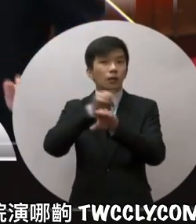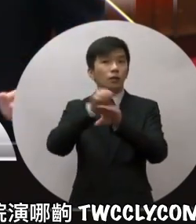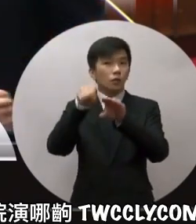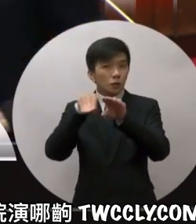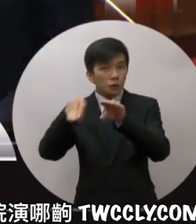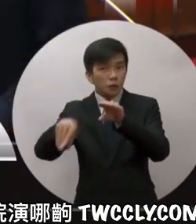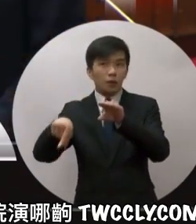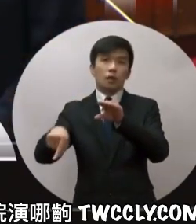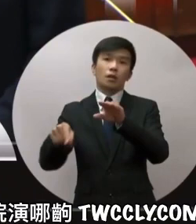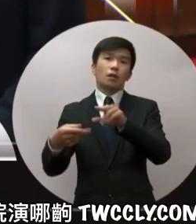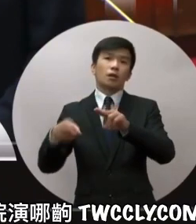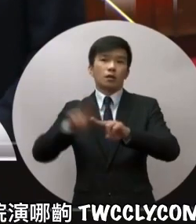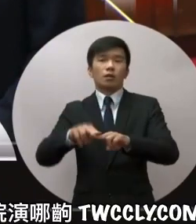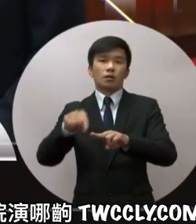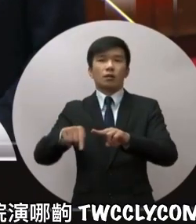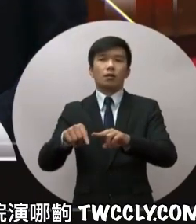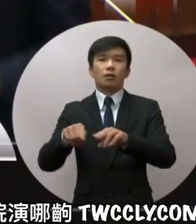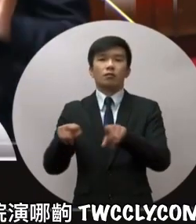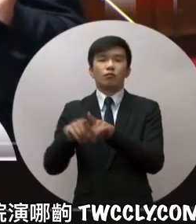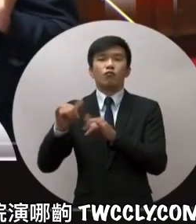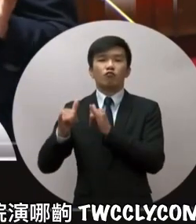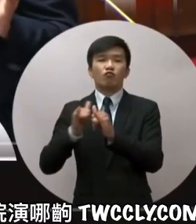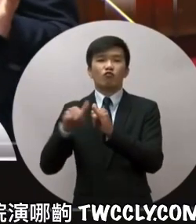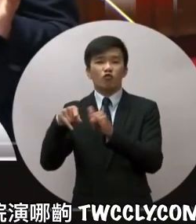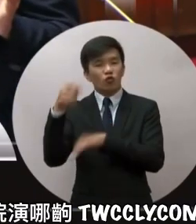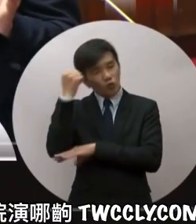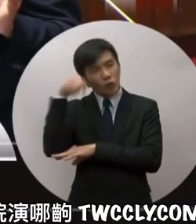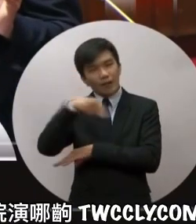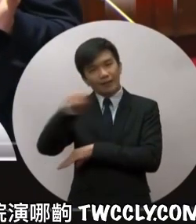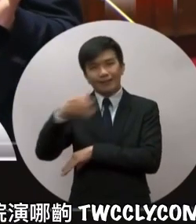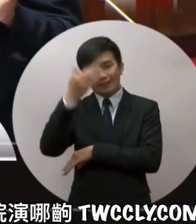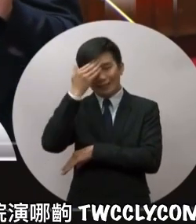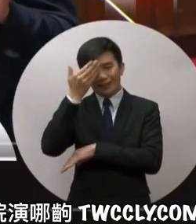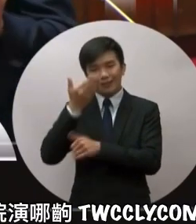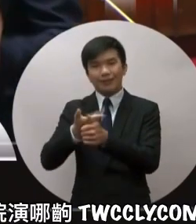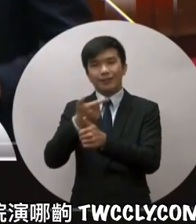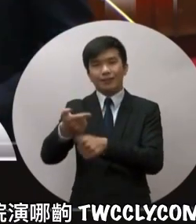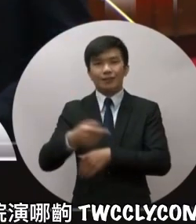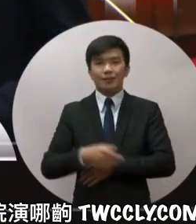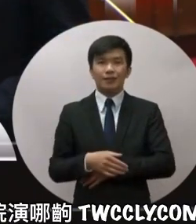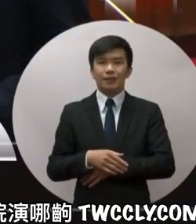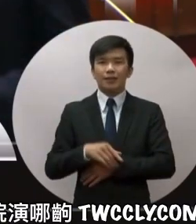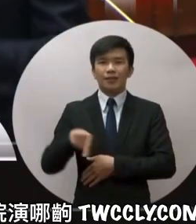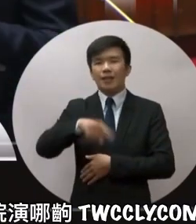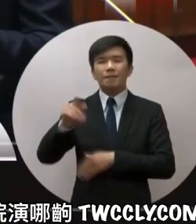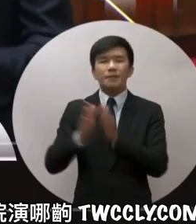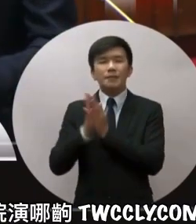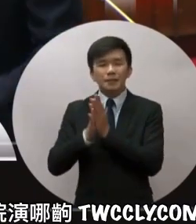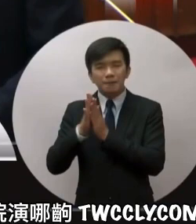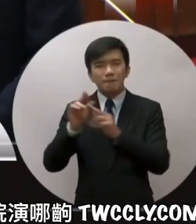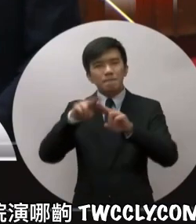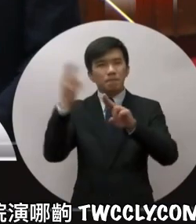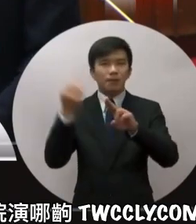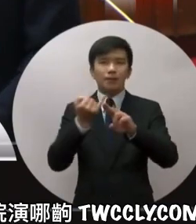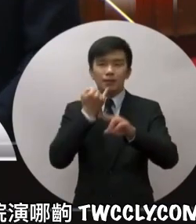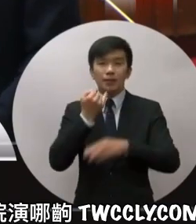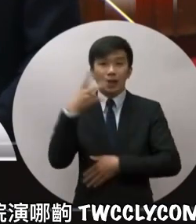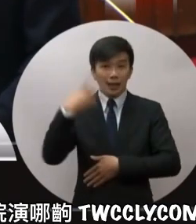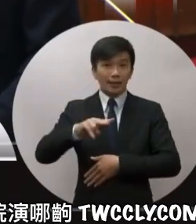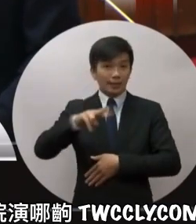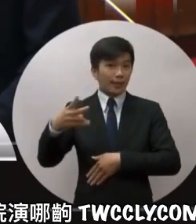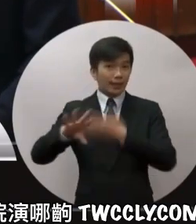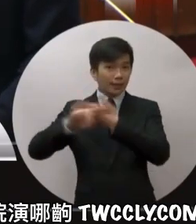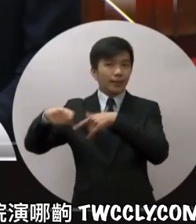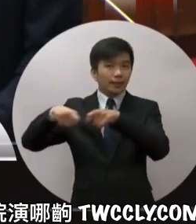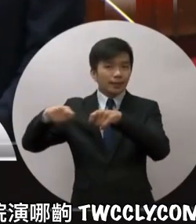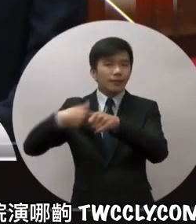不能開放民眾進出啊所以住在那邊鄉親啊覺得看能不能開放或者是有什麼方式啊讓大家